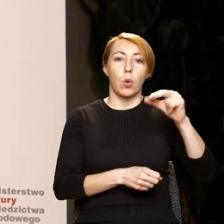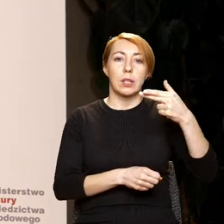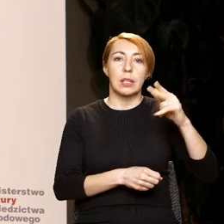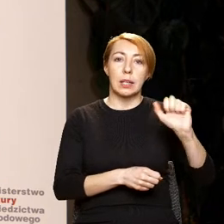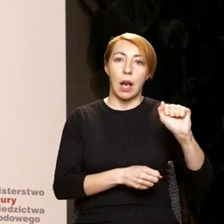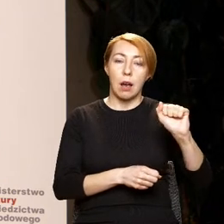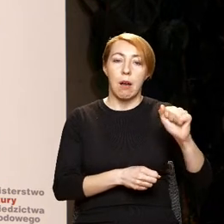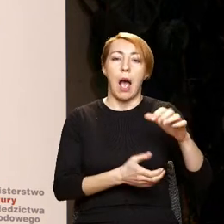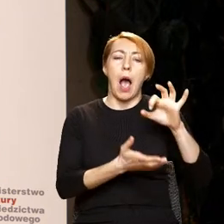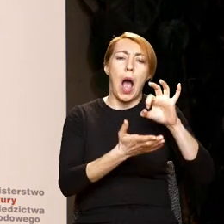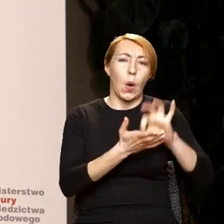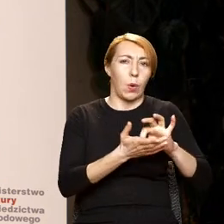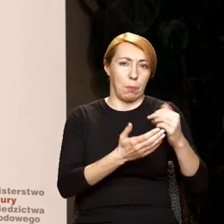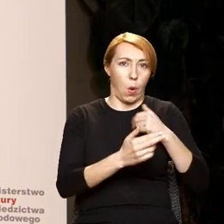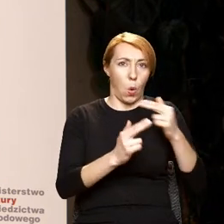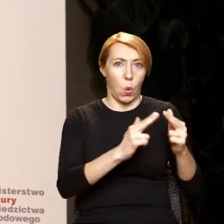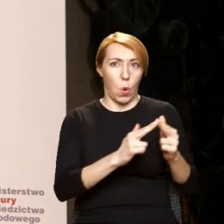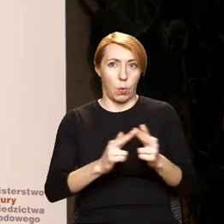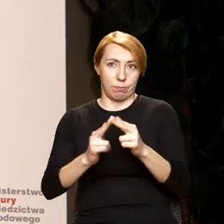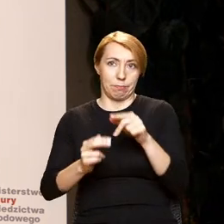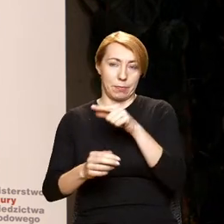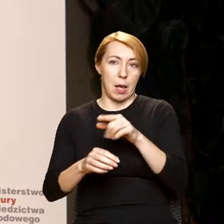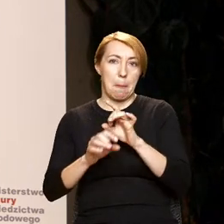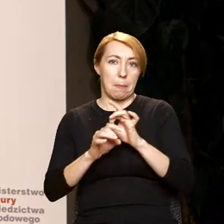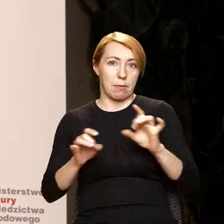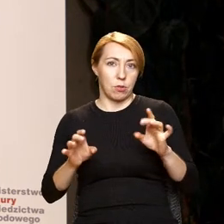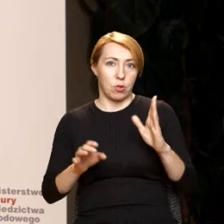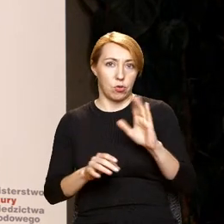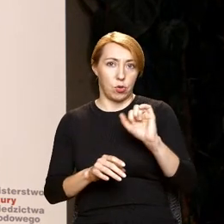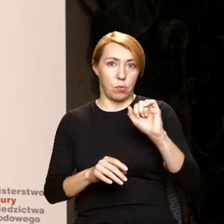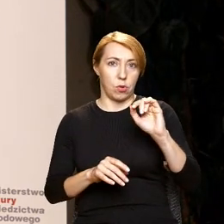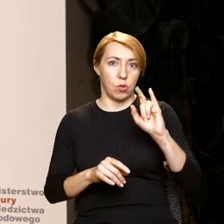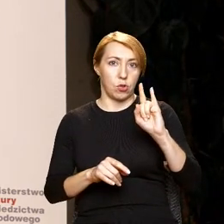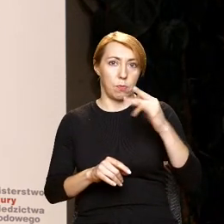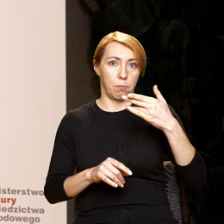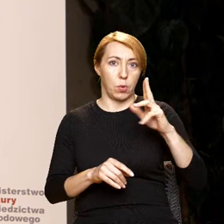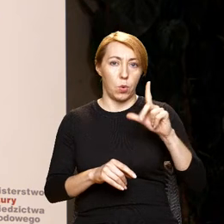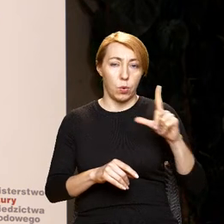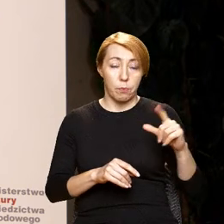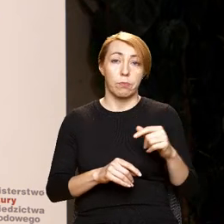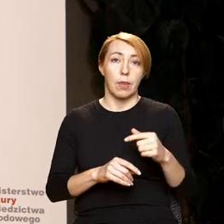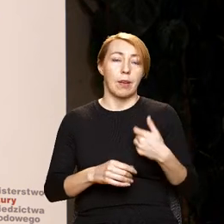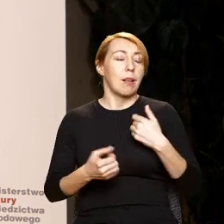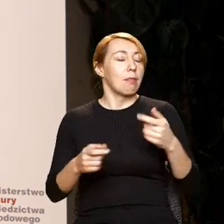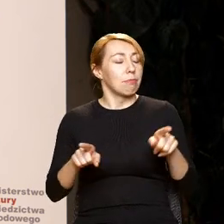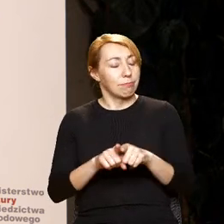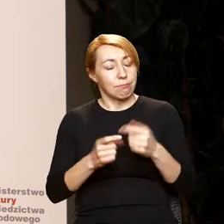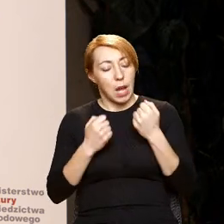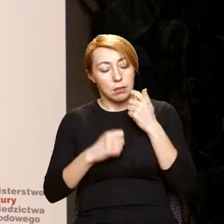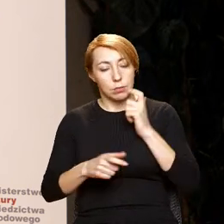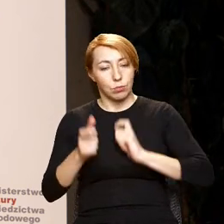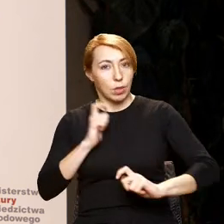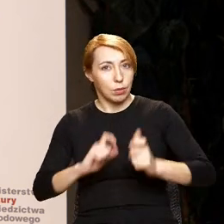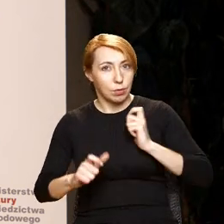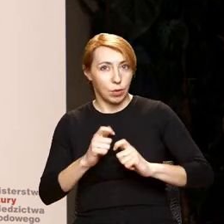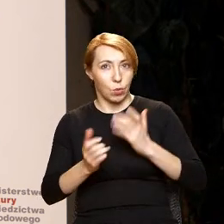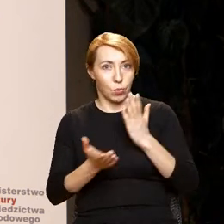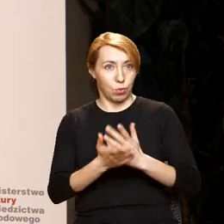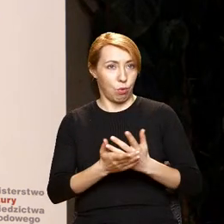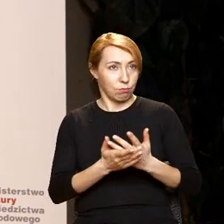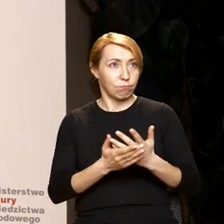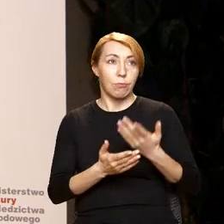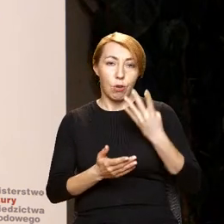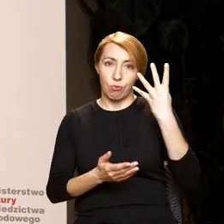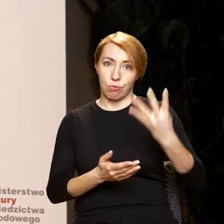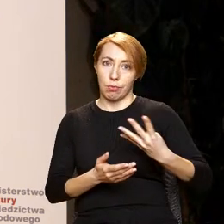że nawiązaliśmy kontakt z panią profesor Żyndul. I też bardzo się dzisiaj cieszę, że po tych no prawie że 4